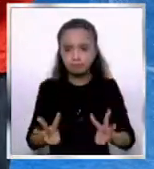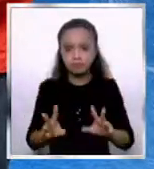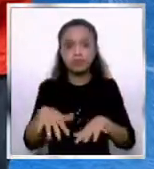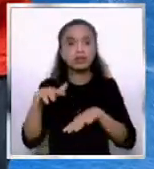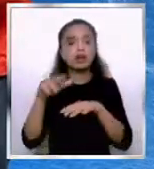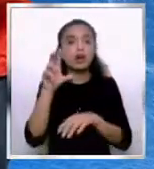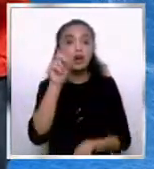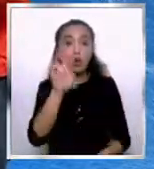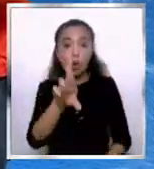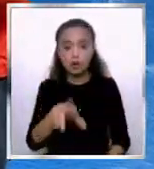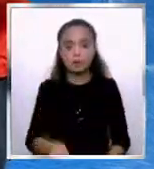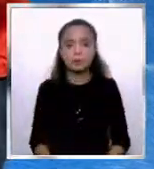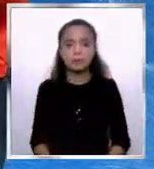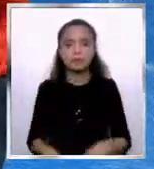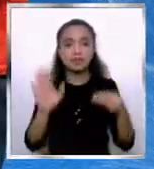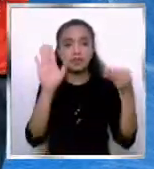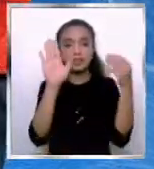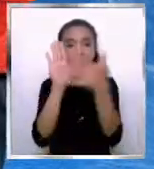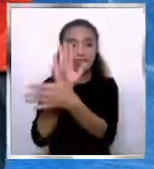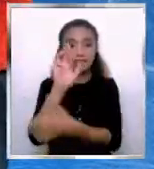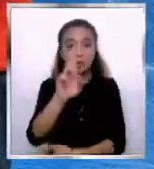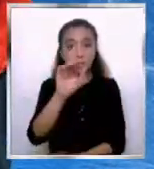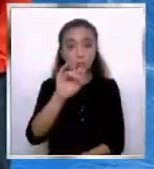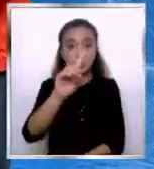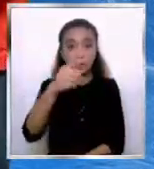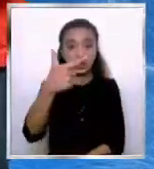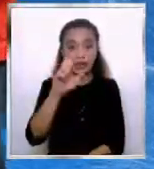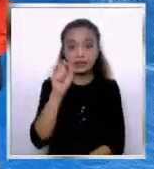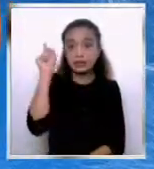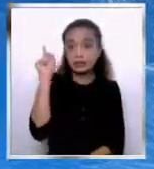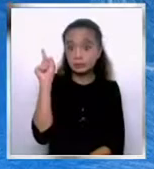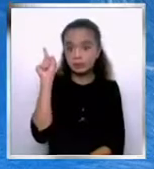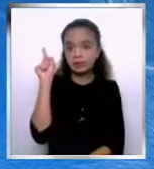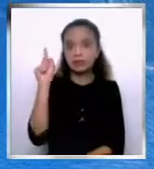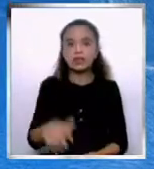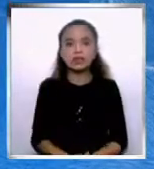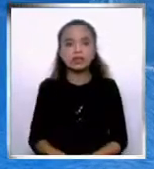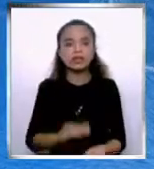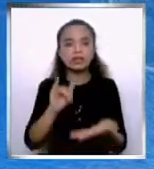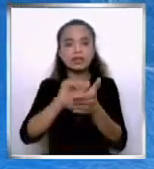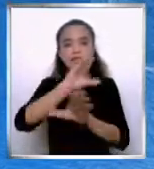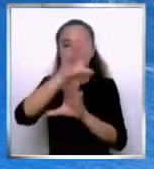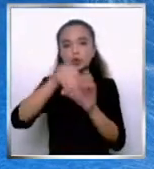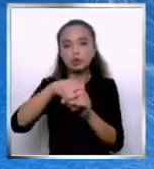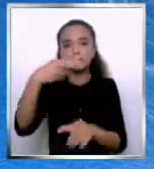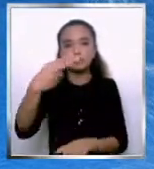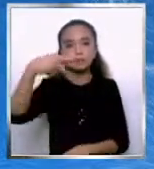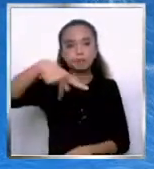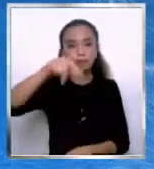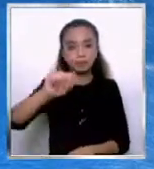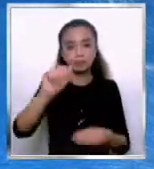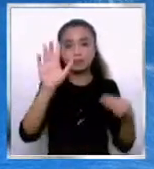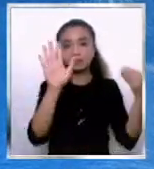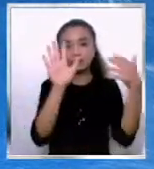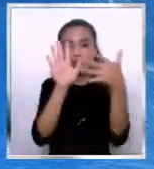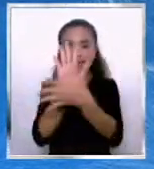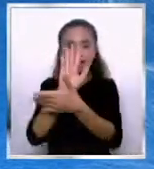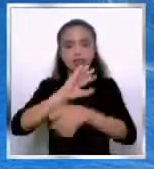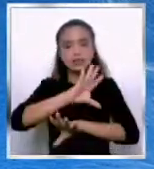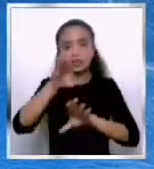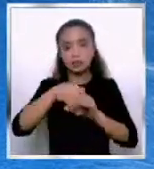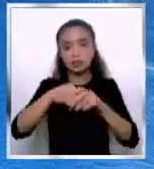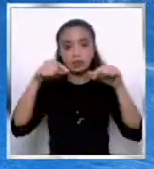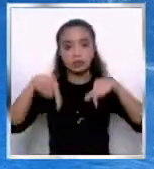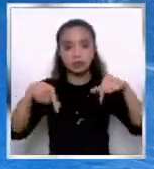po. Bahagi ng high pressure area na malayo sa ating yung sentro ang nakakapik na naman sa bansa, particular dito sa may